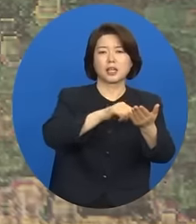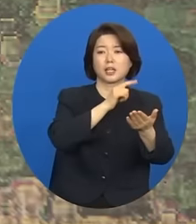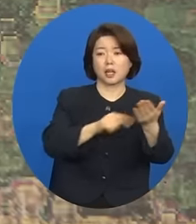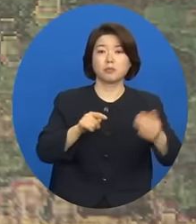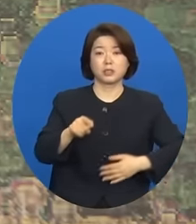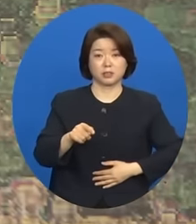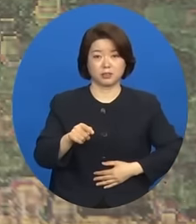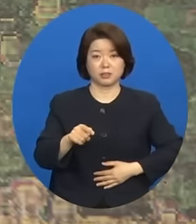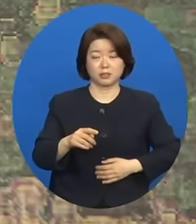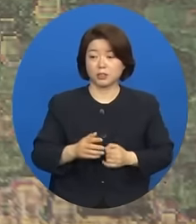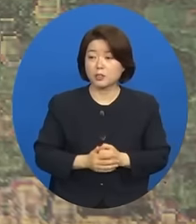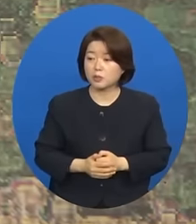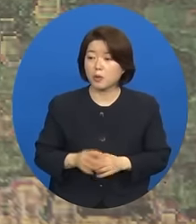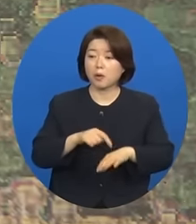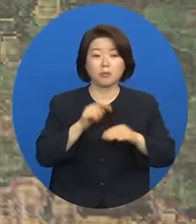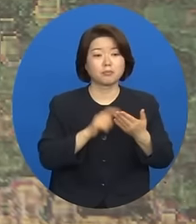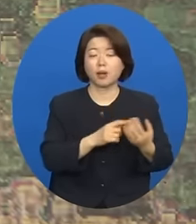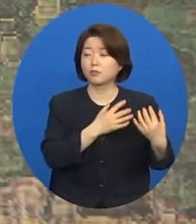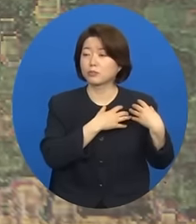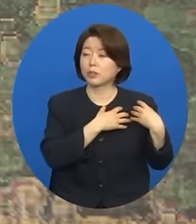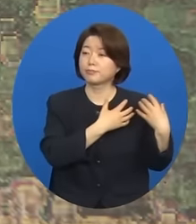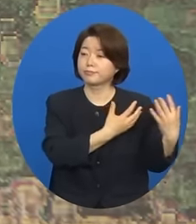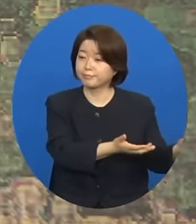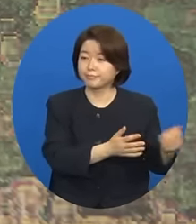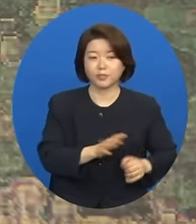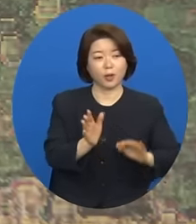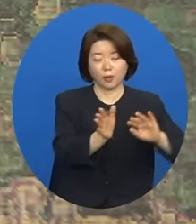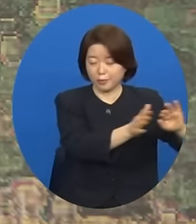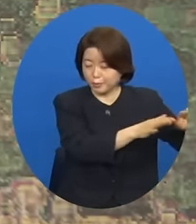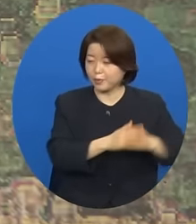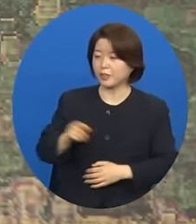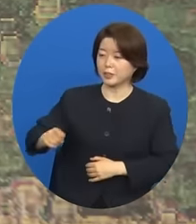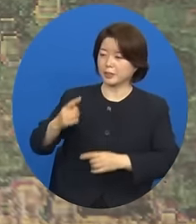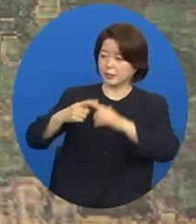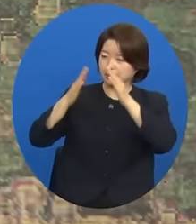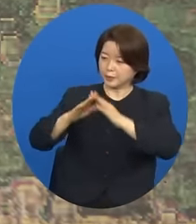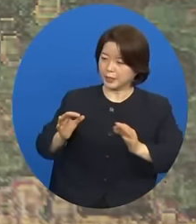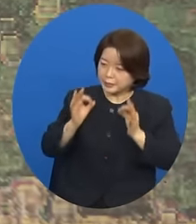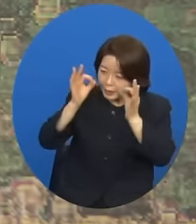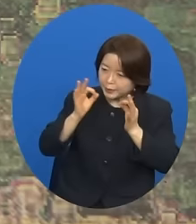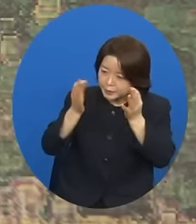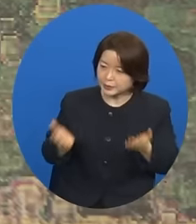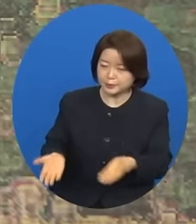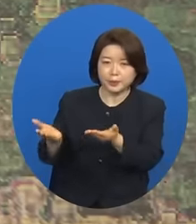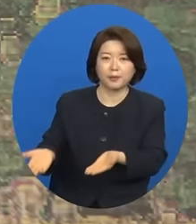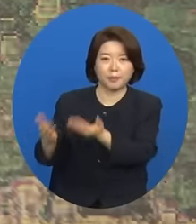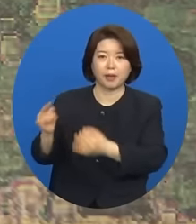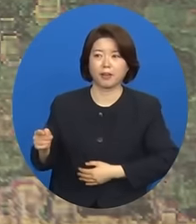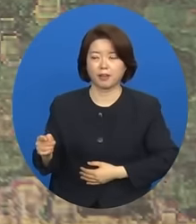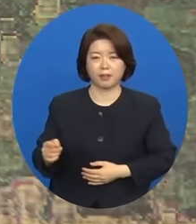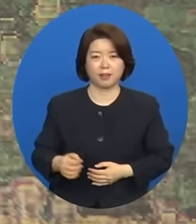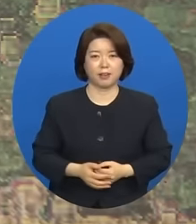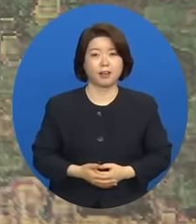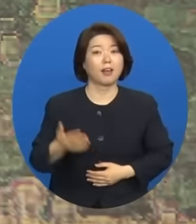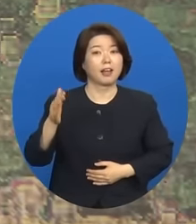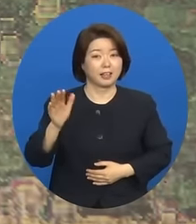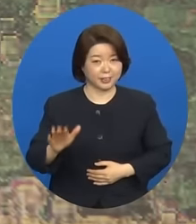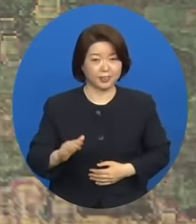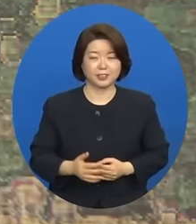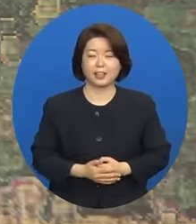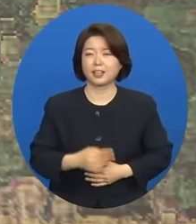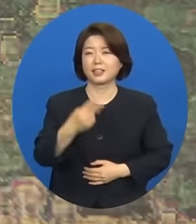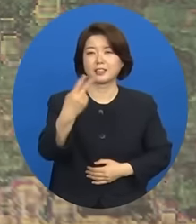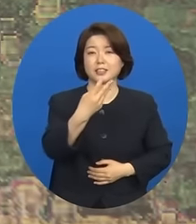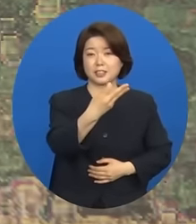이후로부터는 거의 마음을 다 이제 부담을 내려놓고 이제 지내게 된 거예요. 그거를 이제 거의 이제는 잊어버리고. 그런데